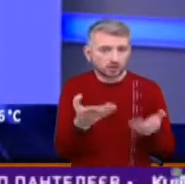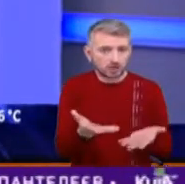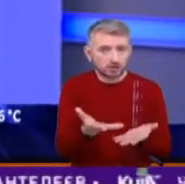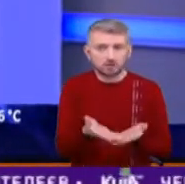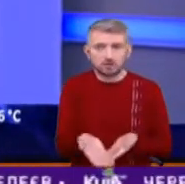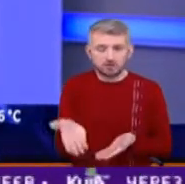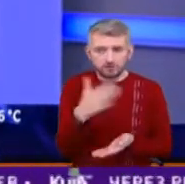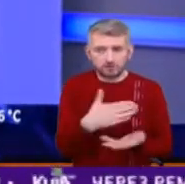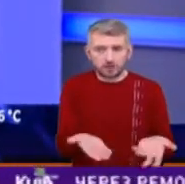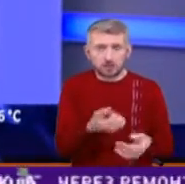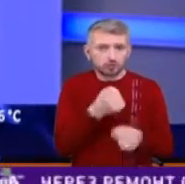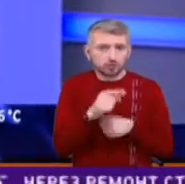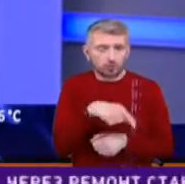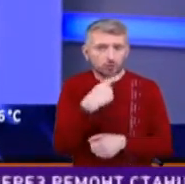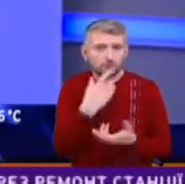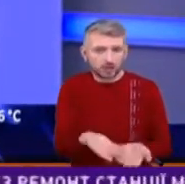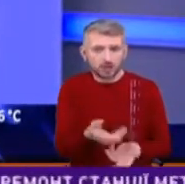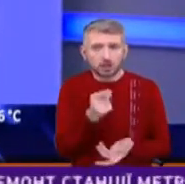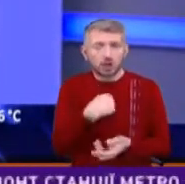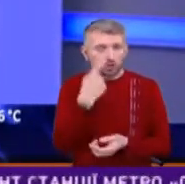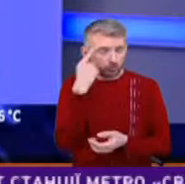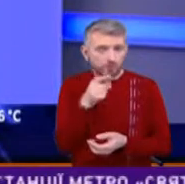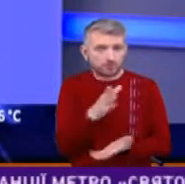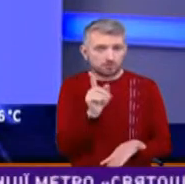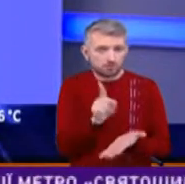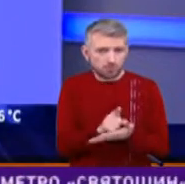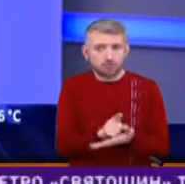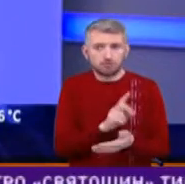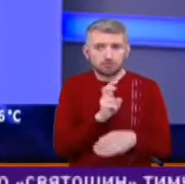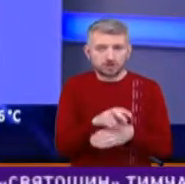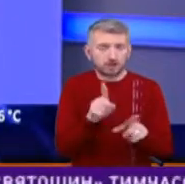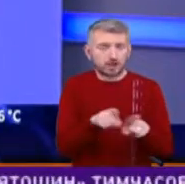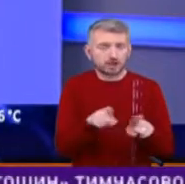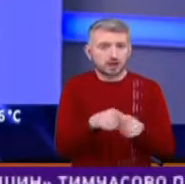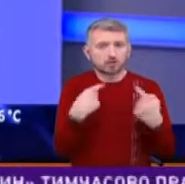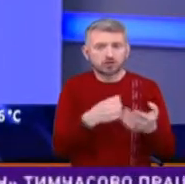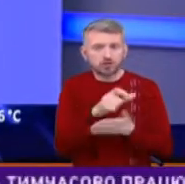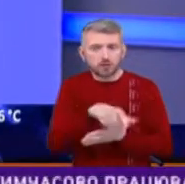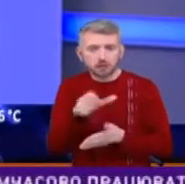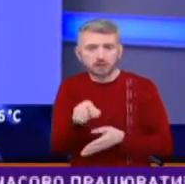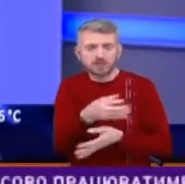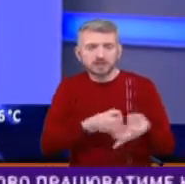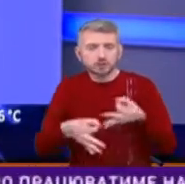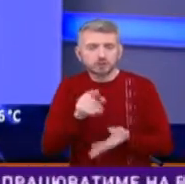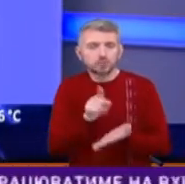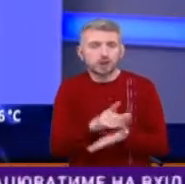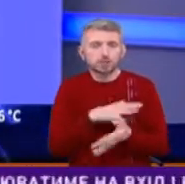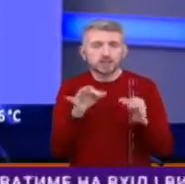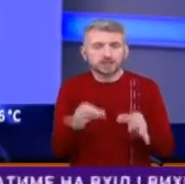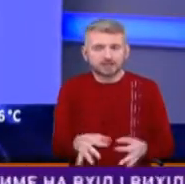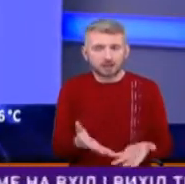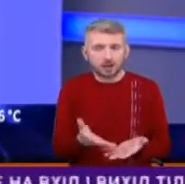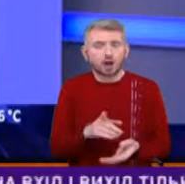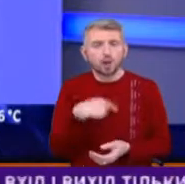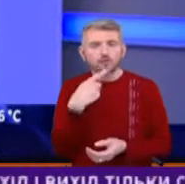його на дебати, змушуйте його говорити. І він, я думаю, що він має йти так само з іншими кандидатами, і в цій дискусії має бути істина.